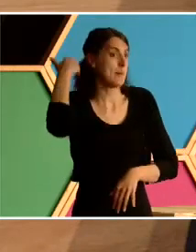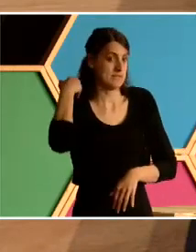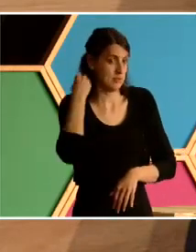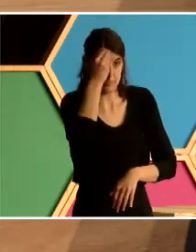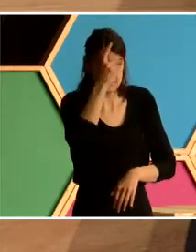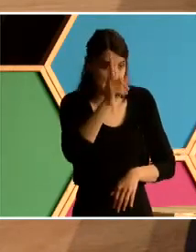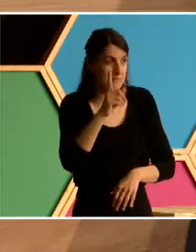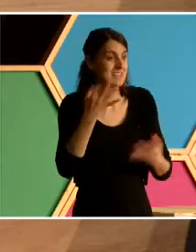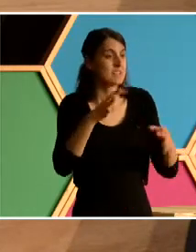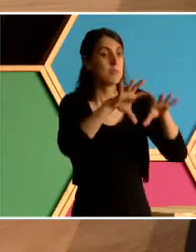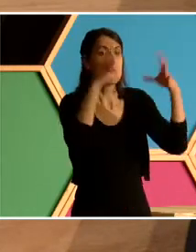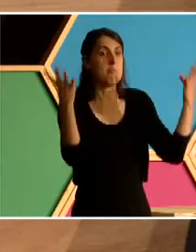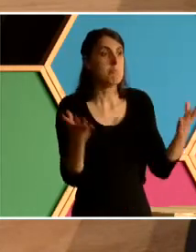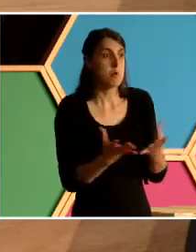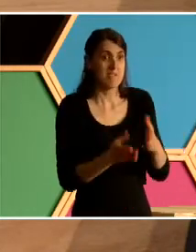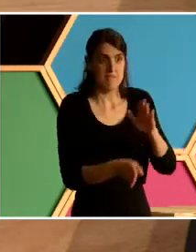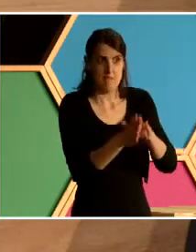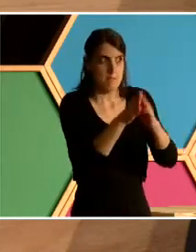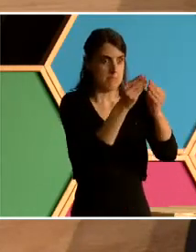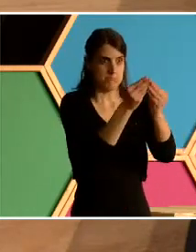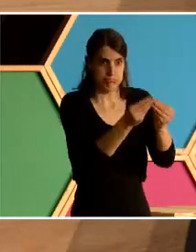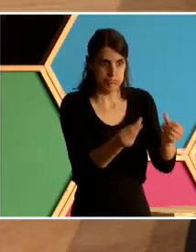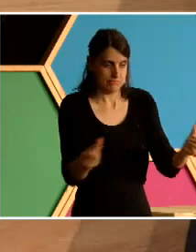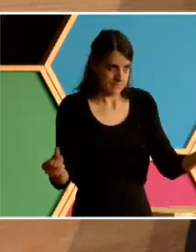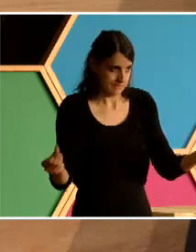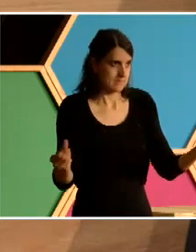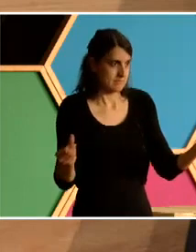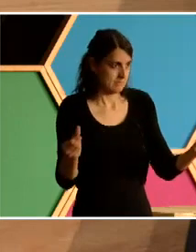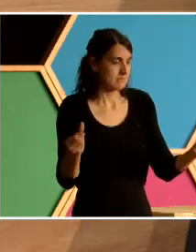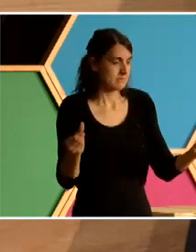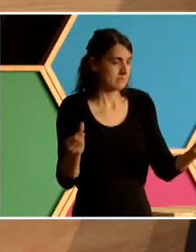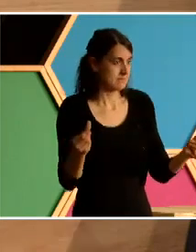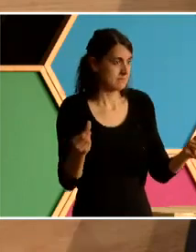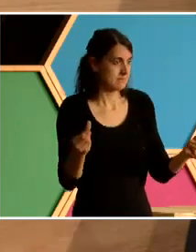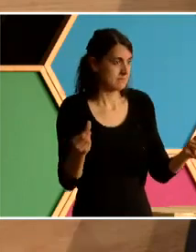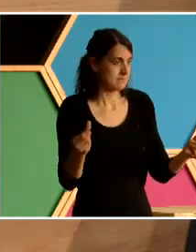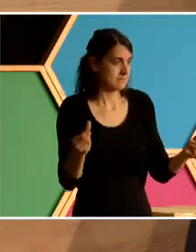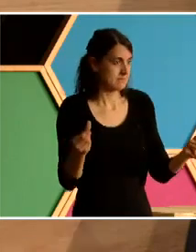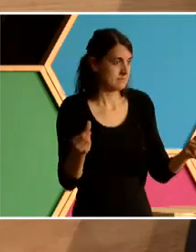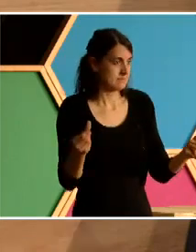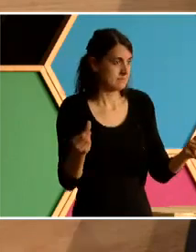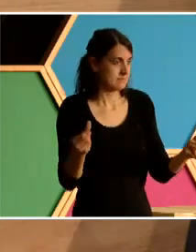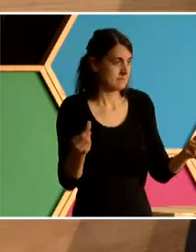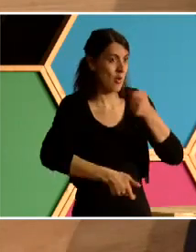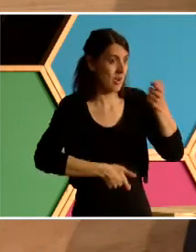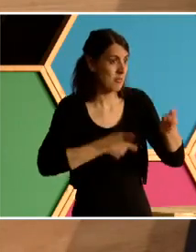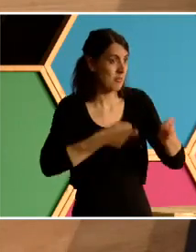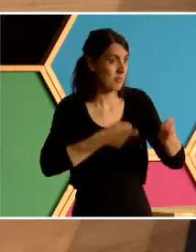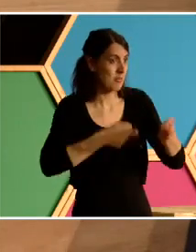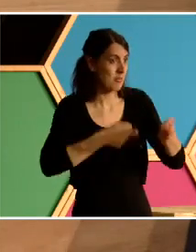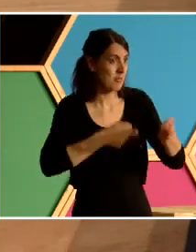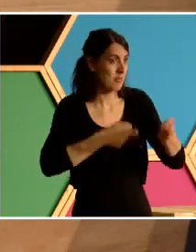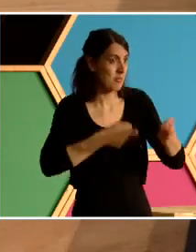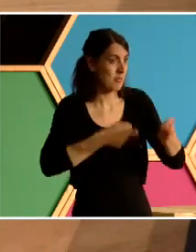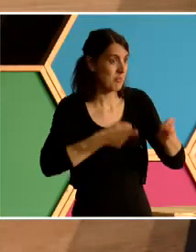és la destrucció planetària. Penseu com, de mica en mica, ens anem posant frens i estem posant dificultats en aquells que vindran